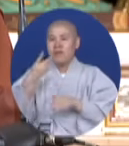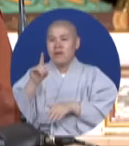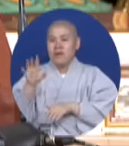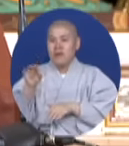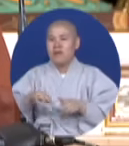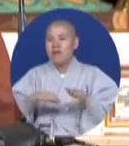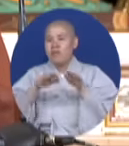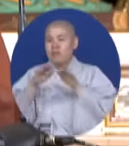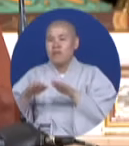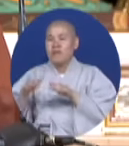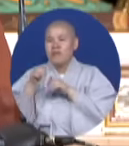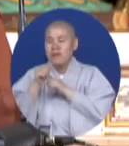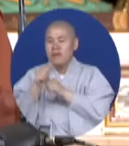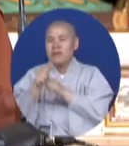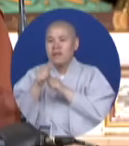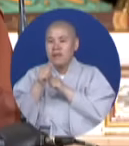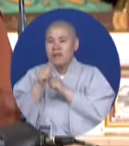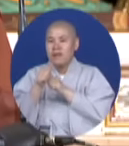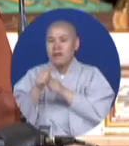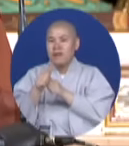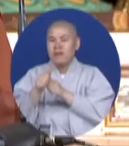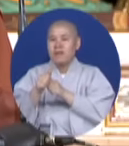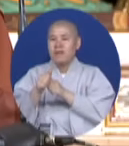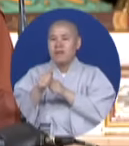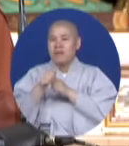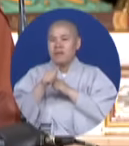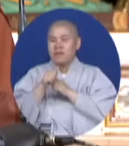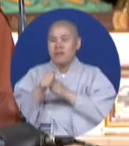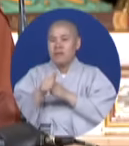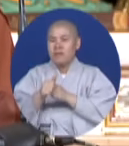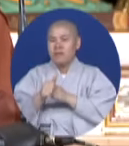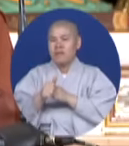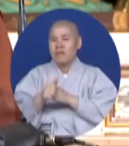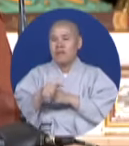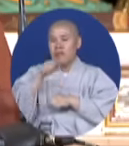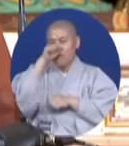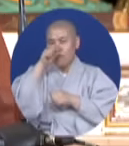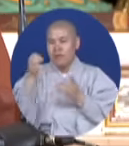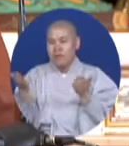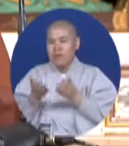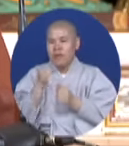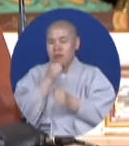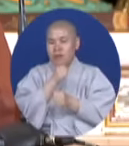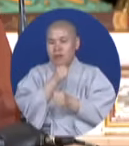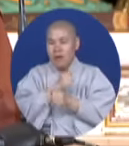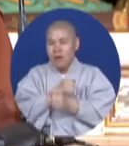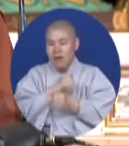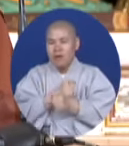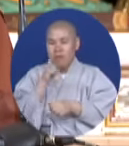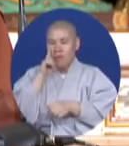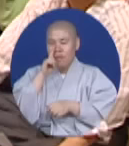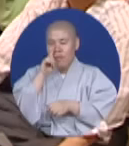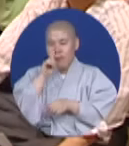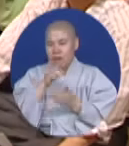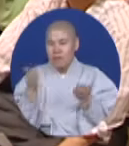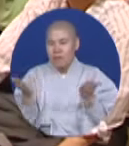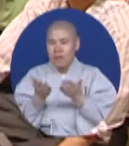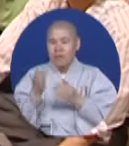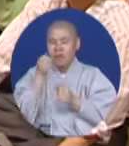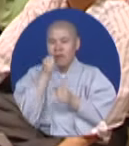물결 따라서 선을 짓고 악을 짓고 선의 물결 악의 물결